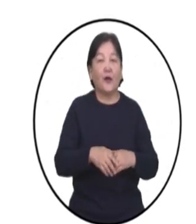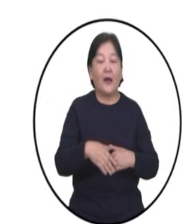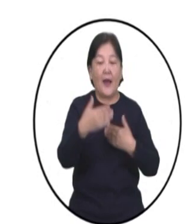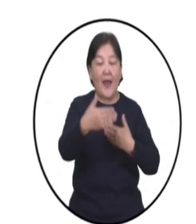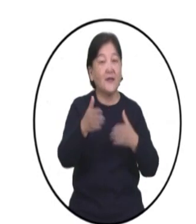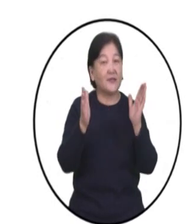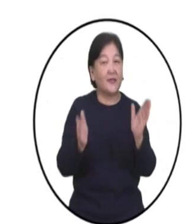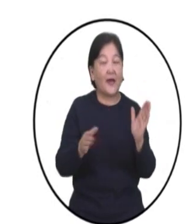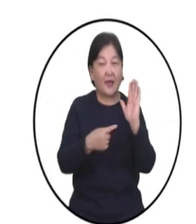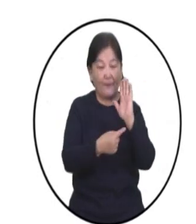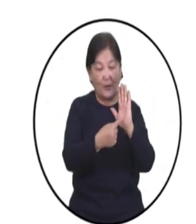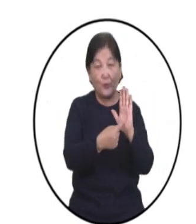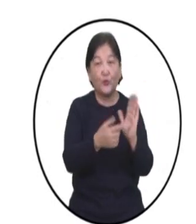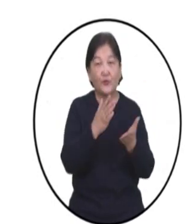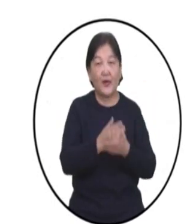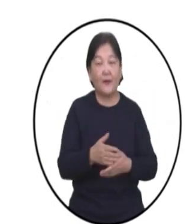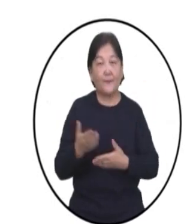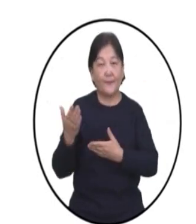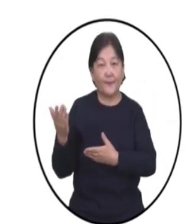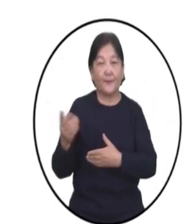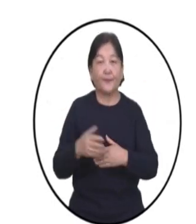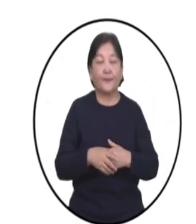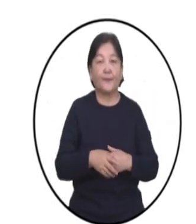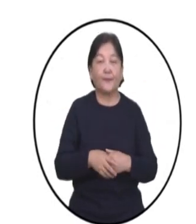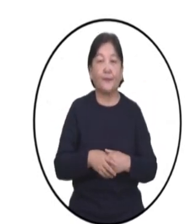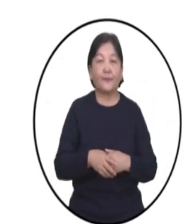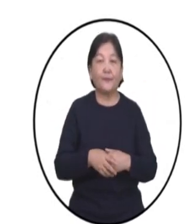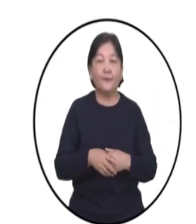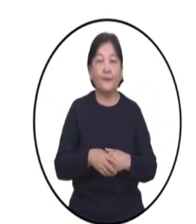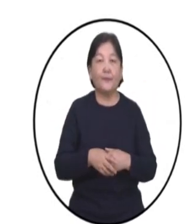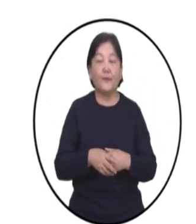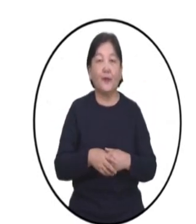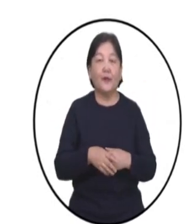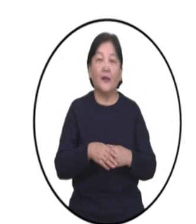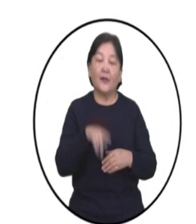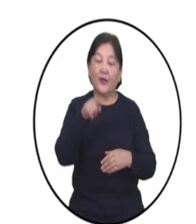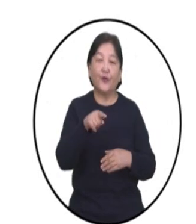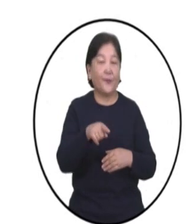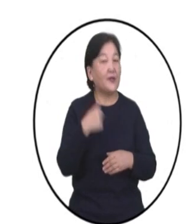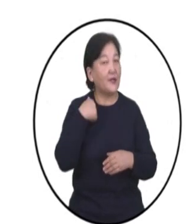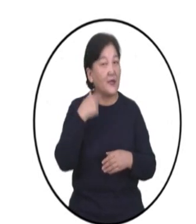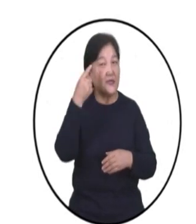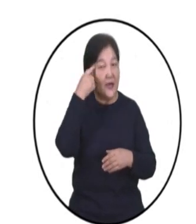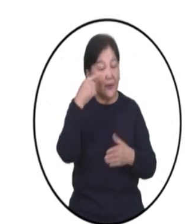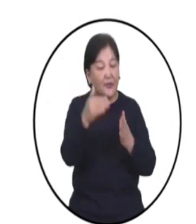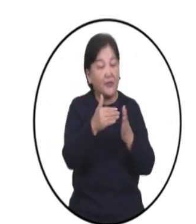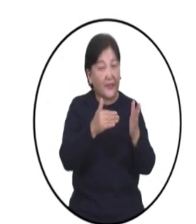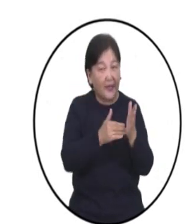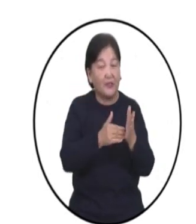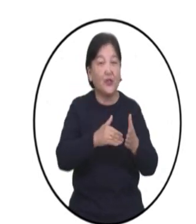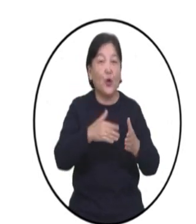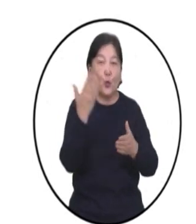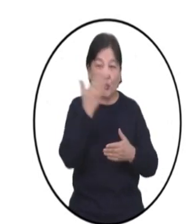байна. Тэгвэл энэ хайрцагын диаграммыг бид нэр одоо тайлж унших нэ гэсэн үг. Өөрөөр хэлэх юм бол дээд доод кавертэл нь хэд байх